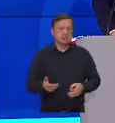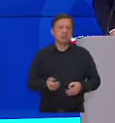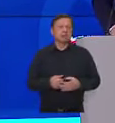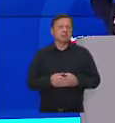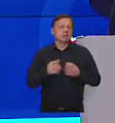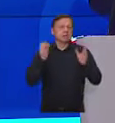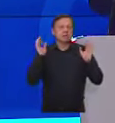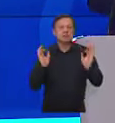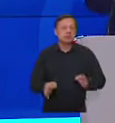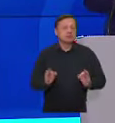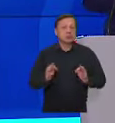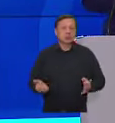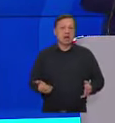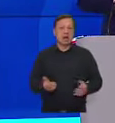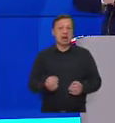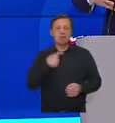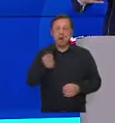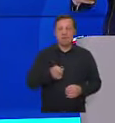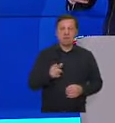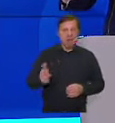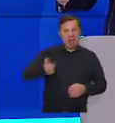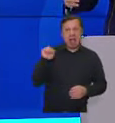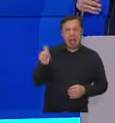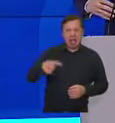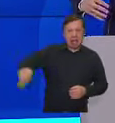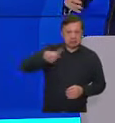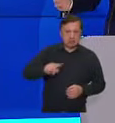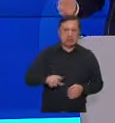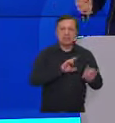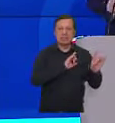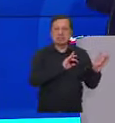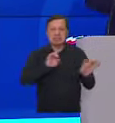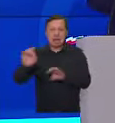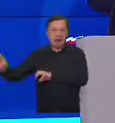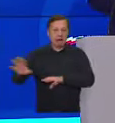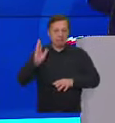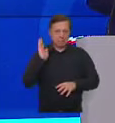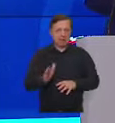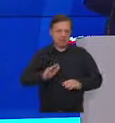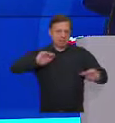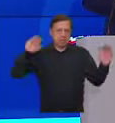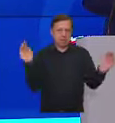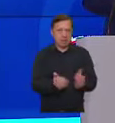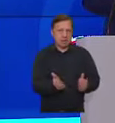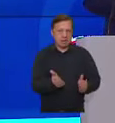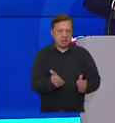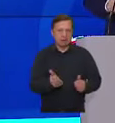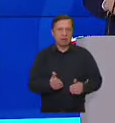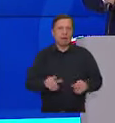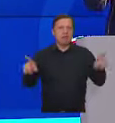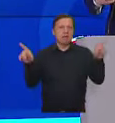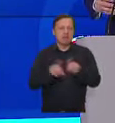możliwość, żeby w opinii ekspertów zmniejszać zakres zakażeń, a